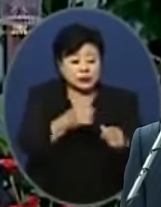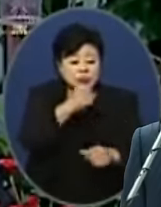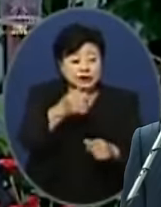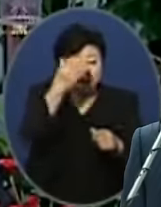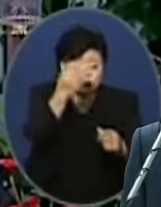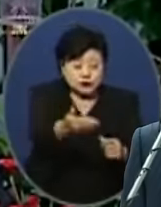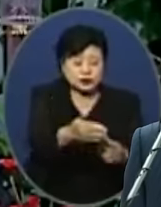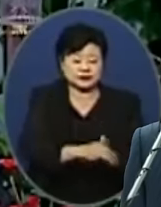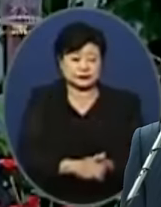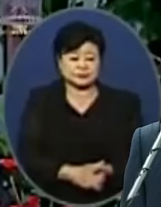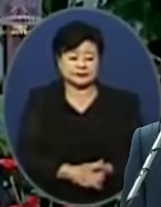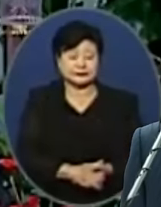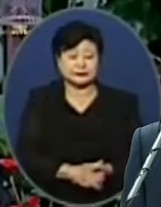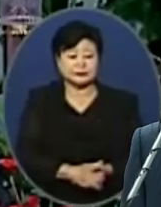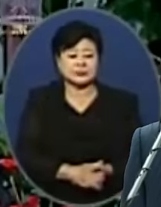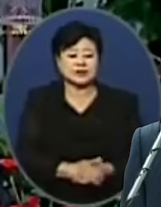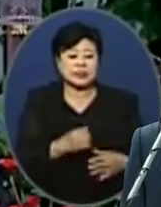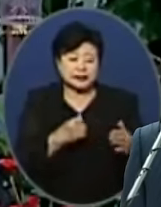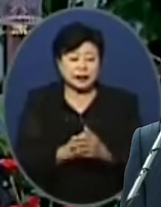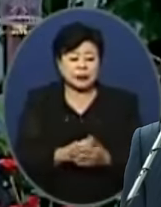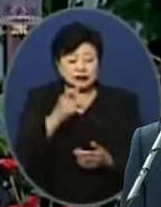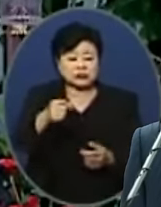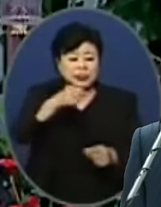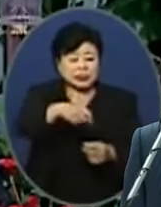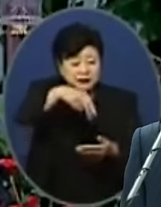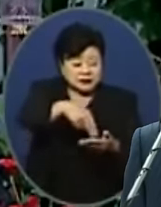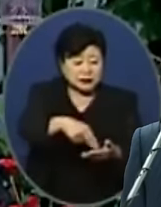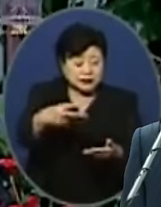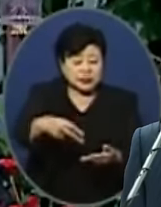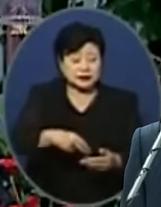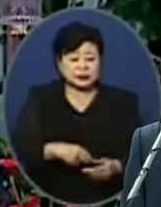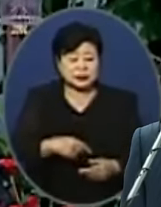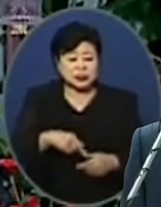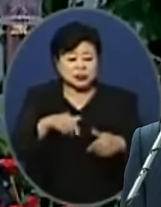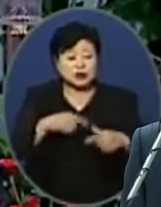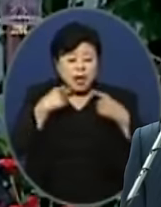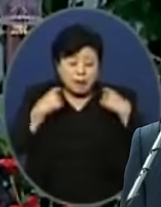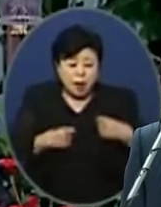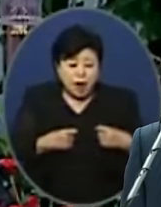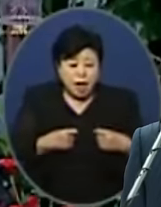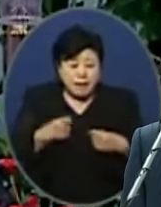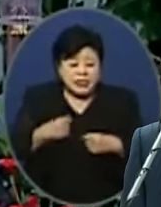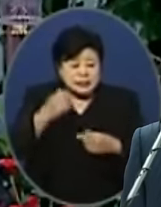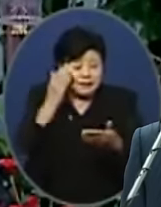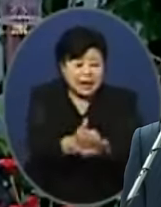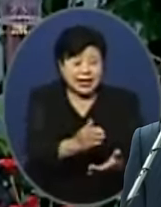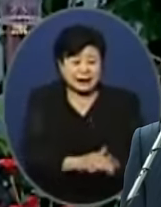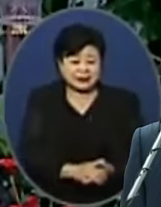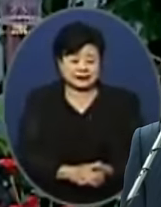하려고 자유를 주셨으니 그러므로 굳건하게 서서 다시는 종의 멍에를 매지 마라.